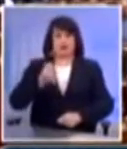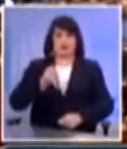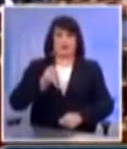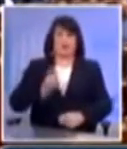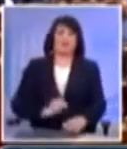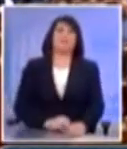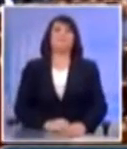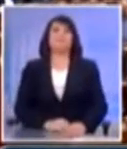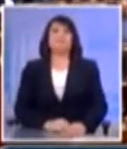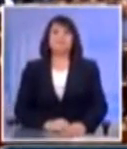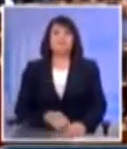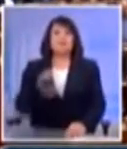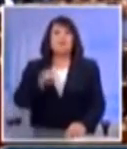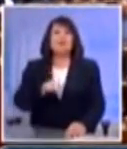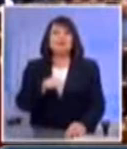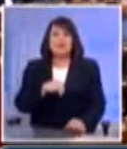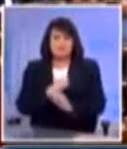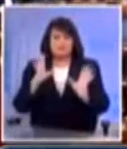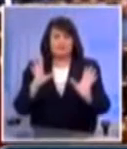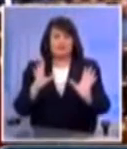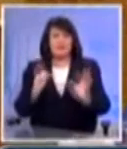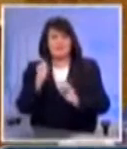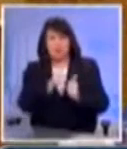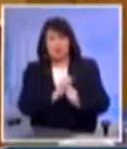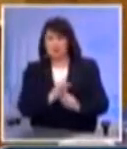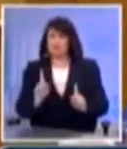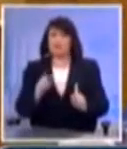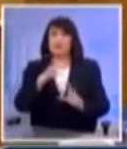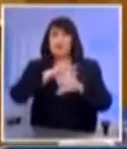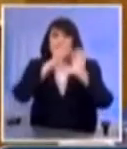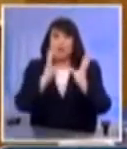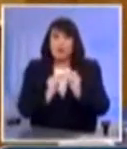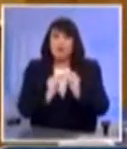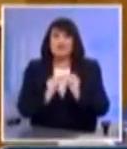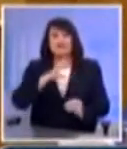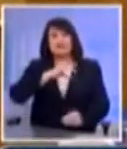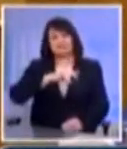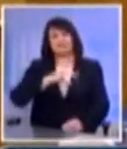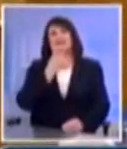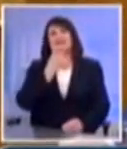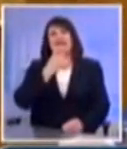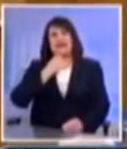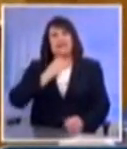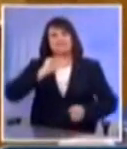Και όλα αυτά δεν έγιναν από μόνα τους. Έχουν γίνει με σκληρή προσπάθεια, με σκληρή δουλειά,